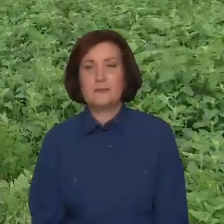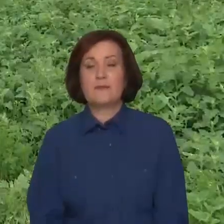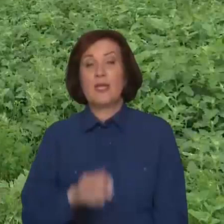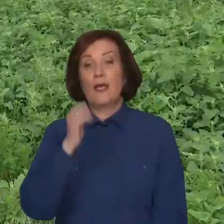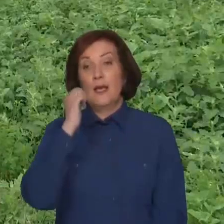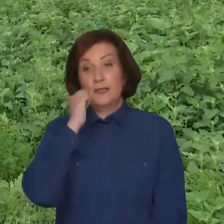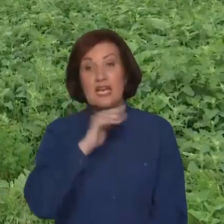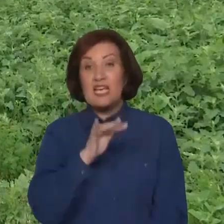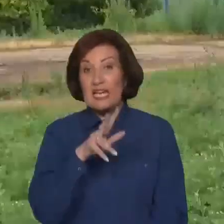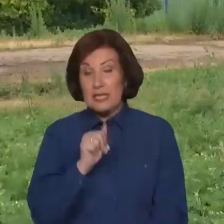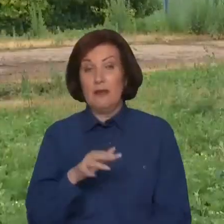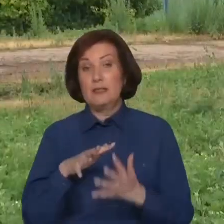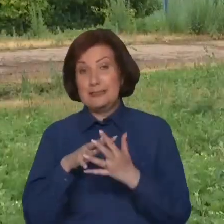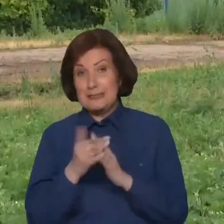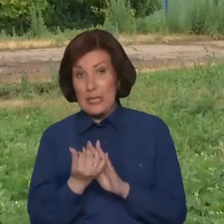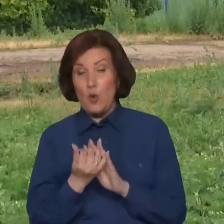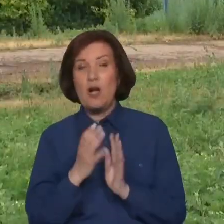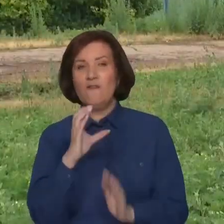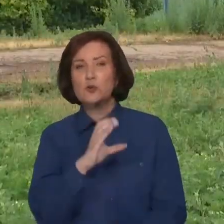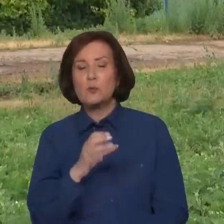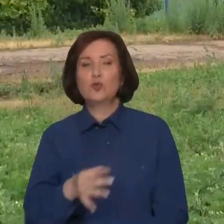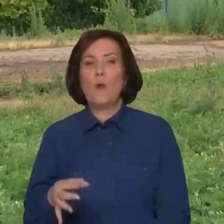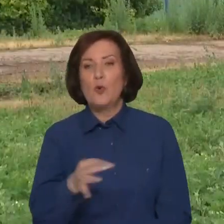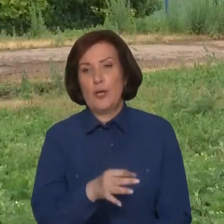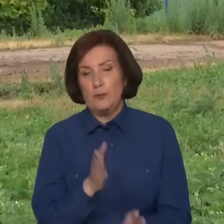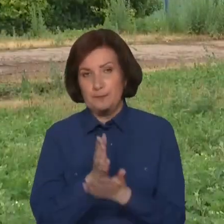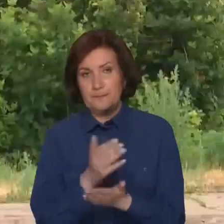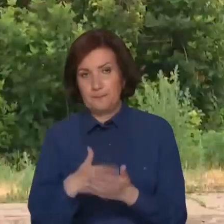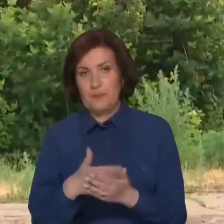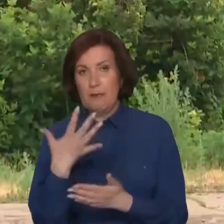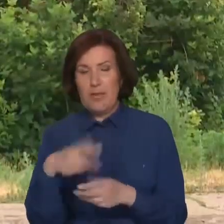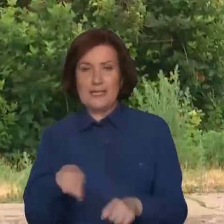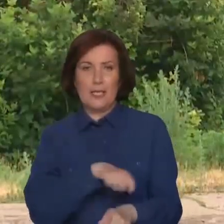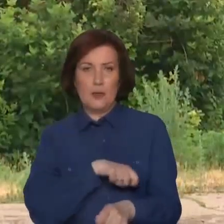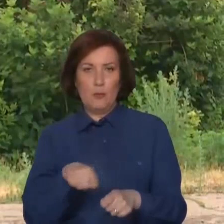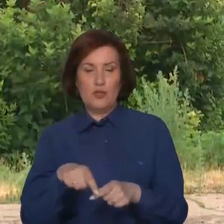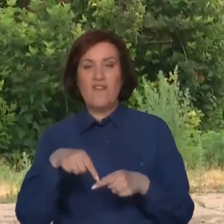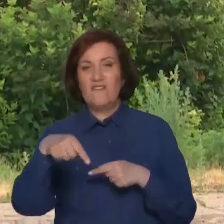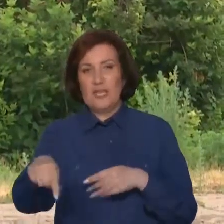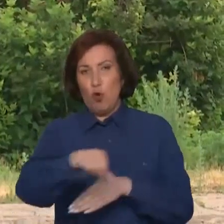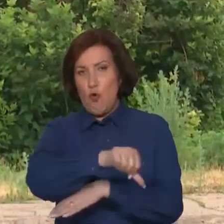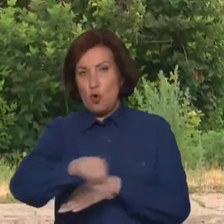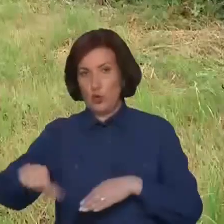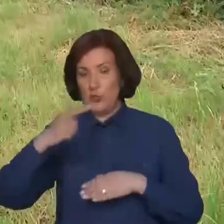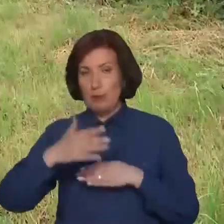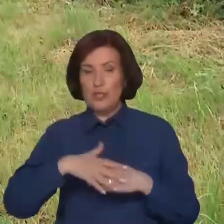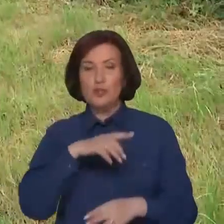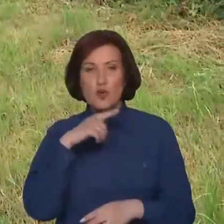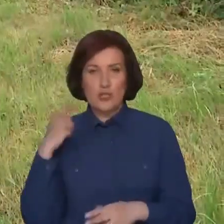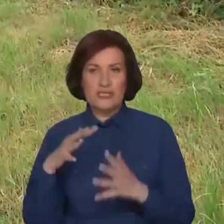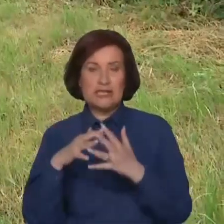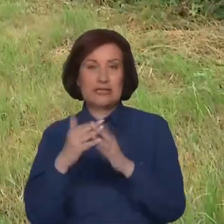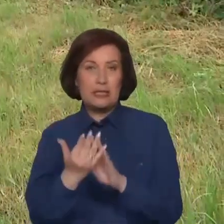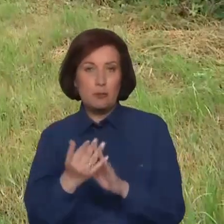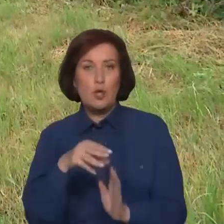Старі Вирки, село раніше в Білопільському, нині в Сумському районі, розташоване приблизно в 5 кілометрах від кордону. Найближчий російський